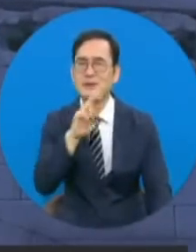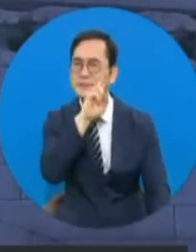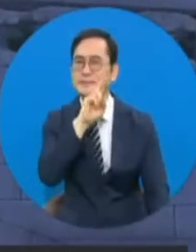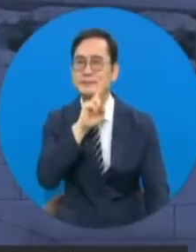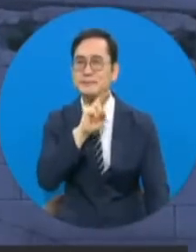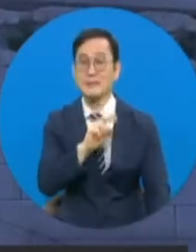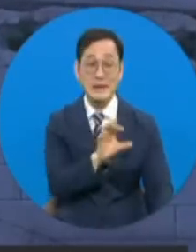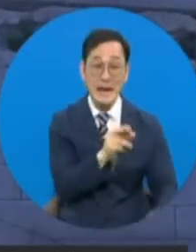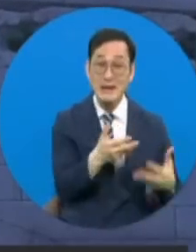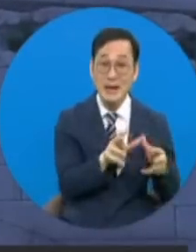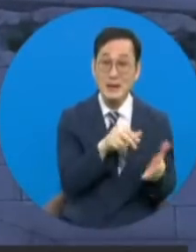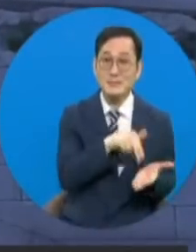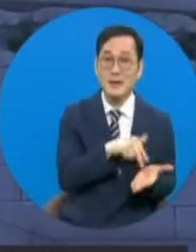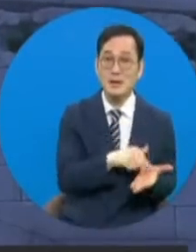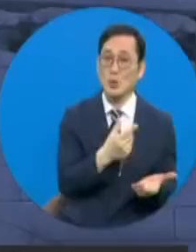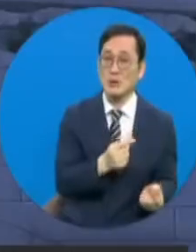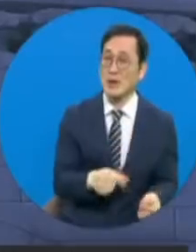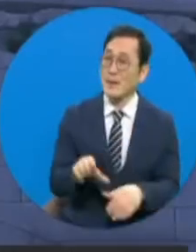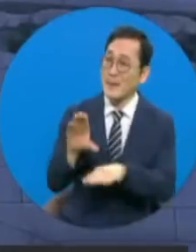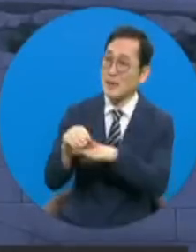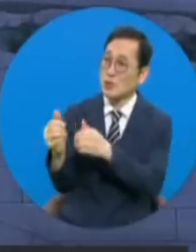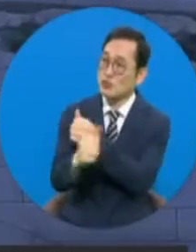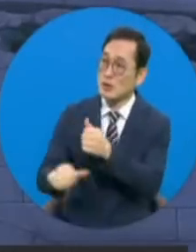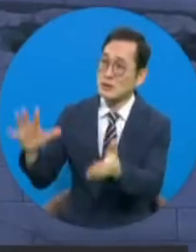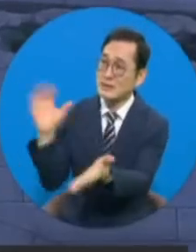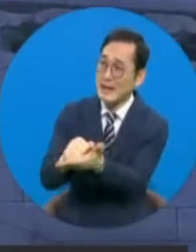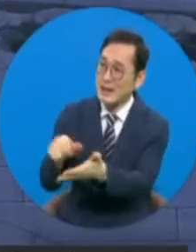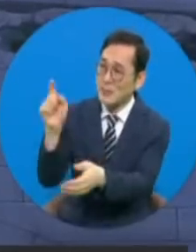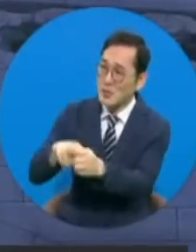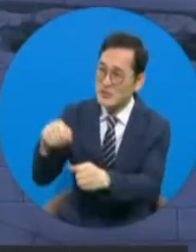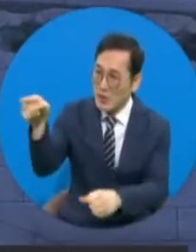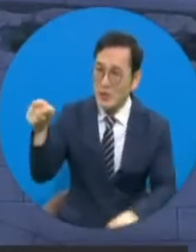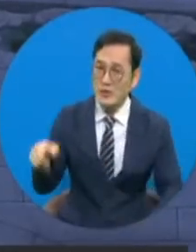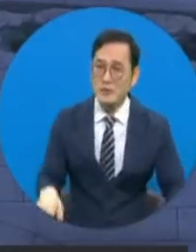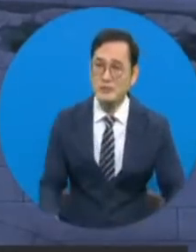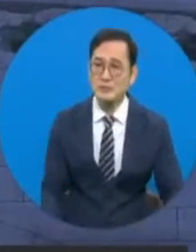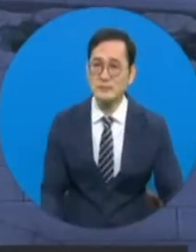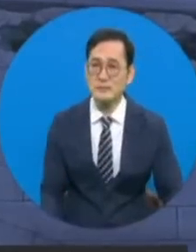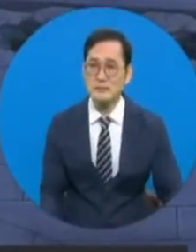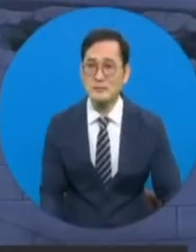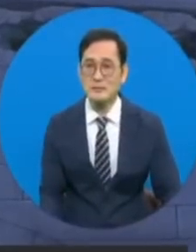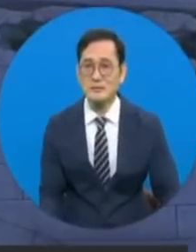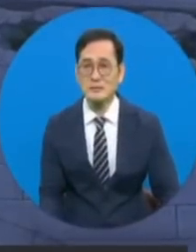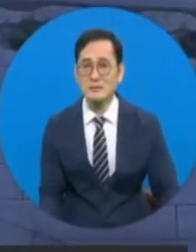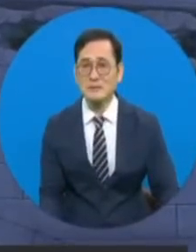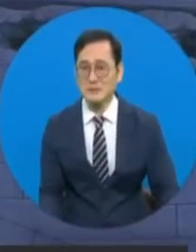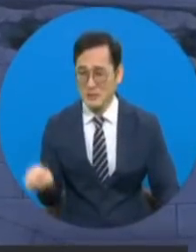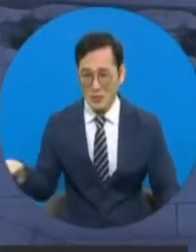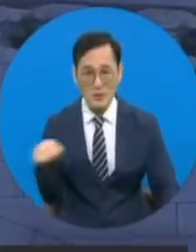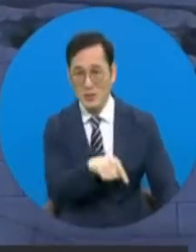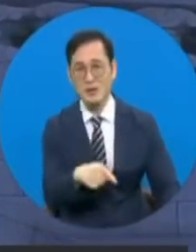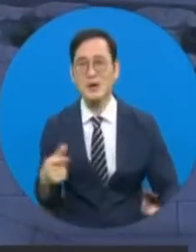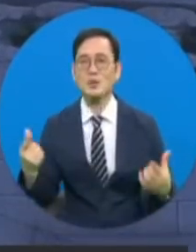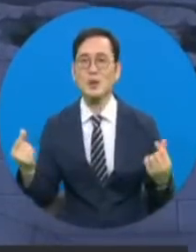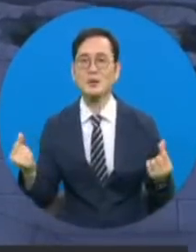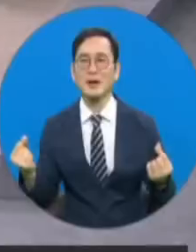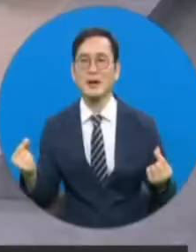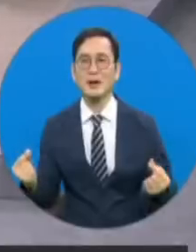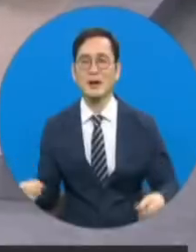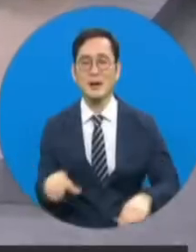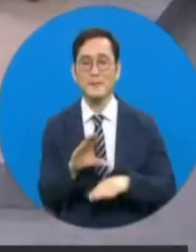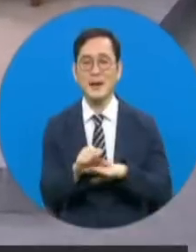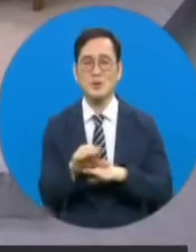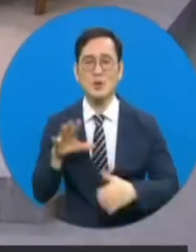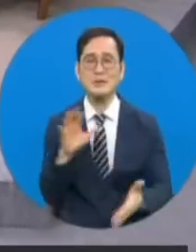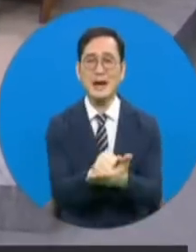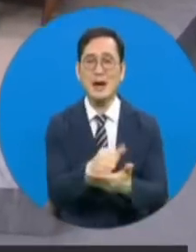야당에서는 똑같은 공격을 하고 있어요 방송을 장악하려고 이러는 거 아니냐 양당의 주장이 지금 같단 말이에요 방송을 장악하려고